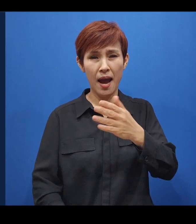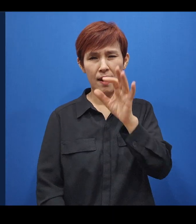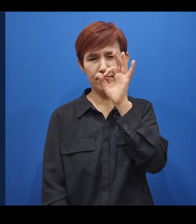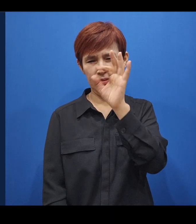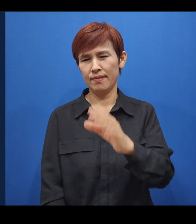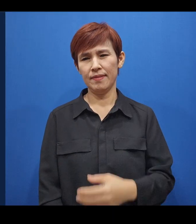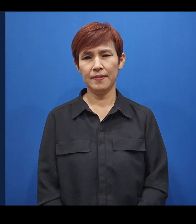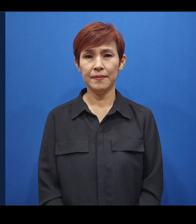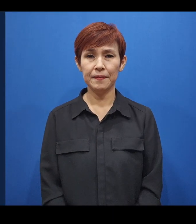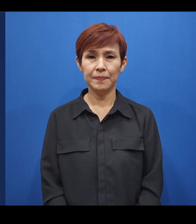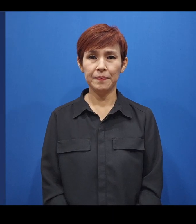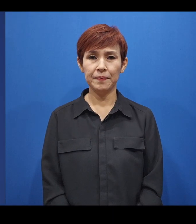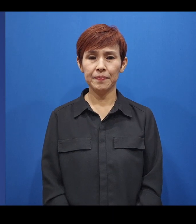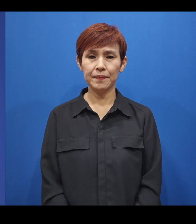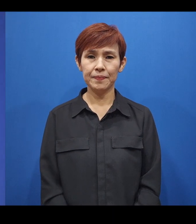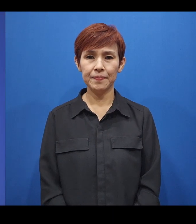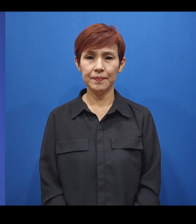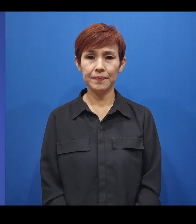수 없느니라.